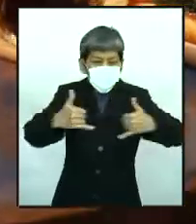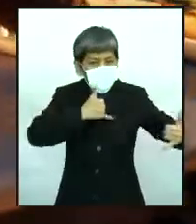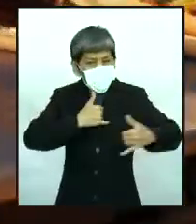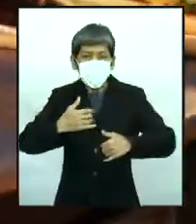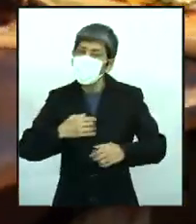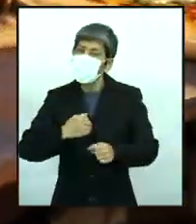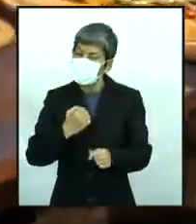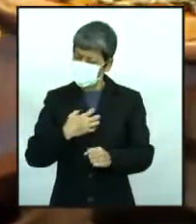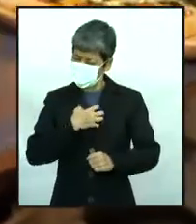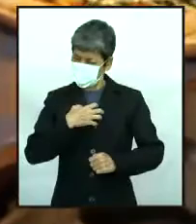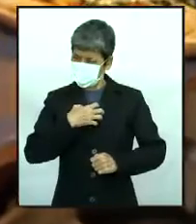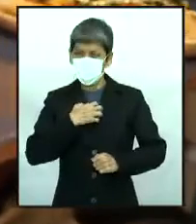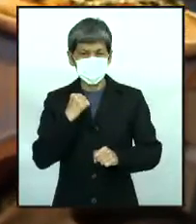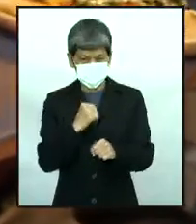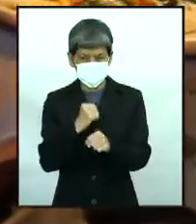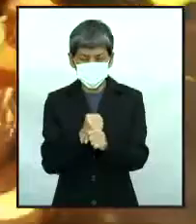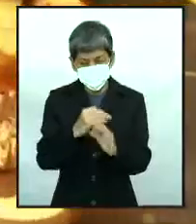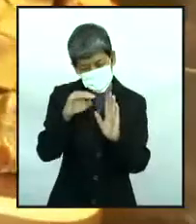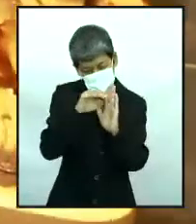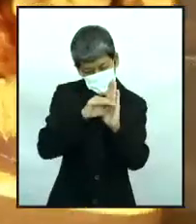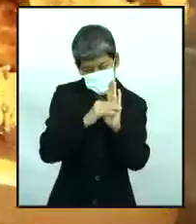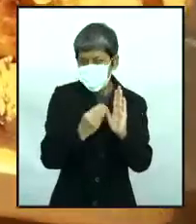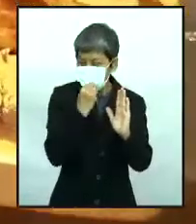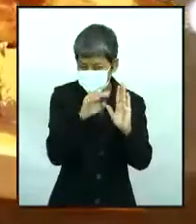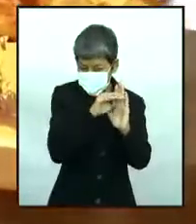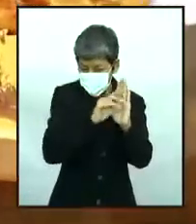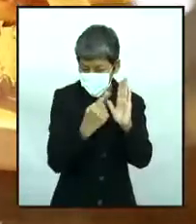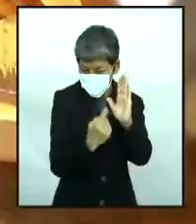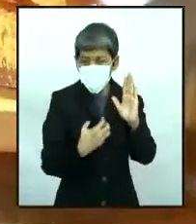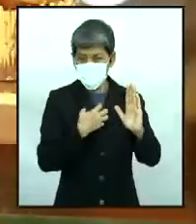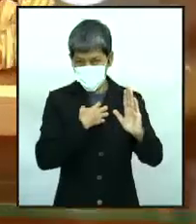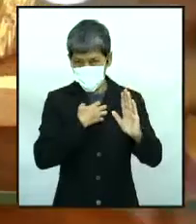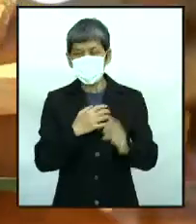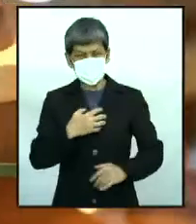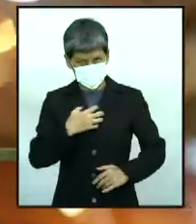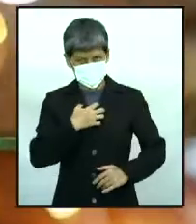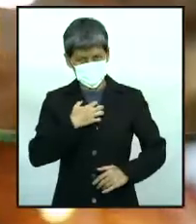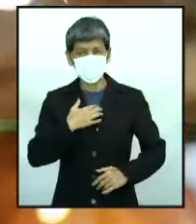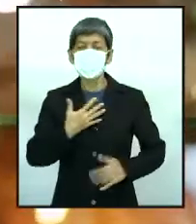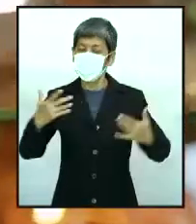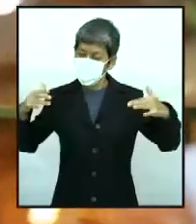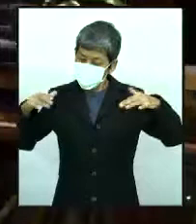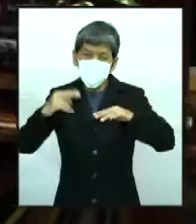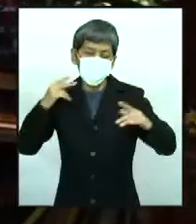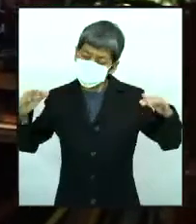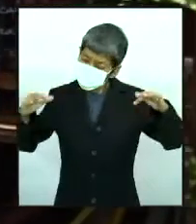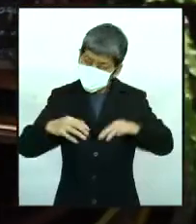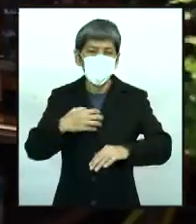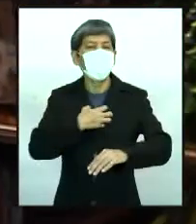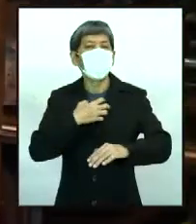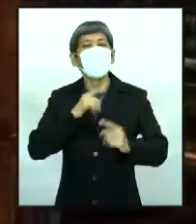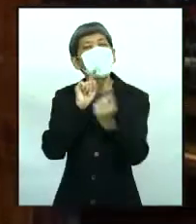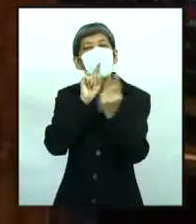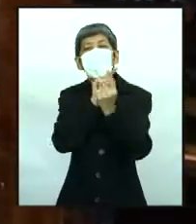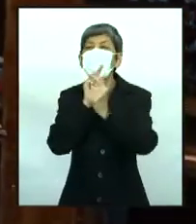ากๆอยากจะพัฒนาเมนูใหม่ๆเพิ่มขึ้นแล้วก็อยากให้เป็นศูนย์รวมของคนหูหนวกให้มา